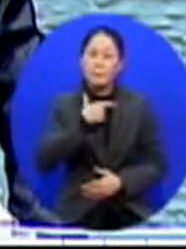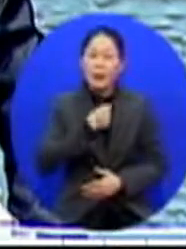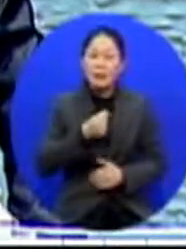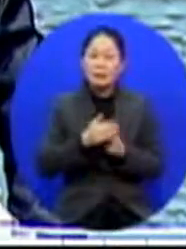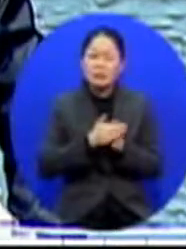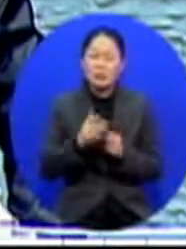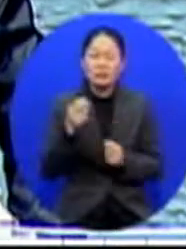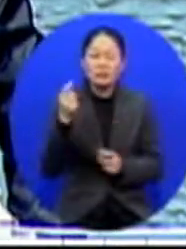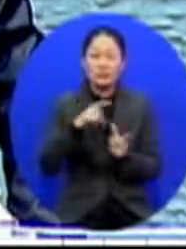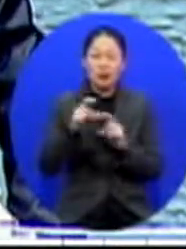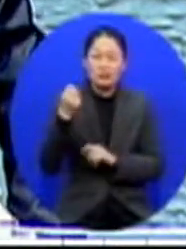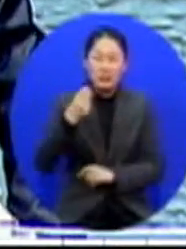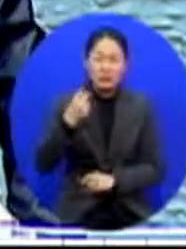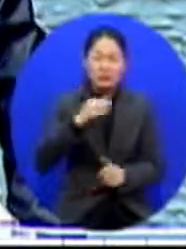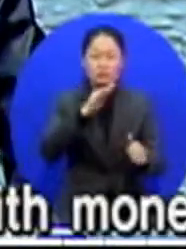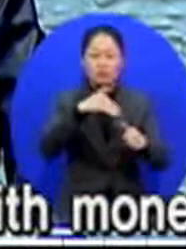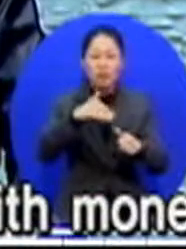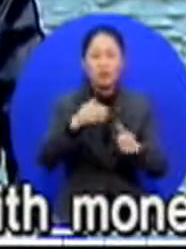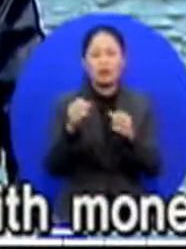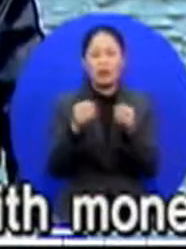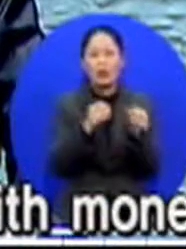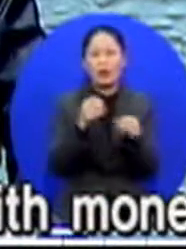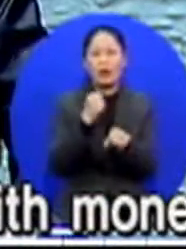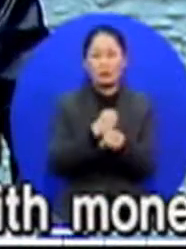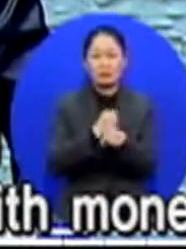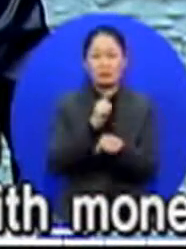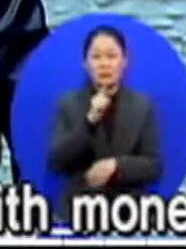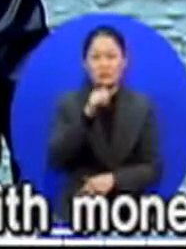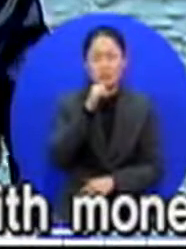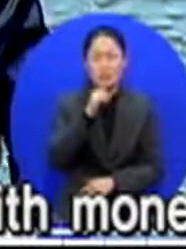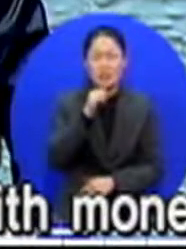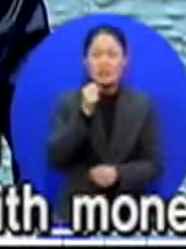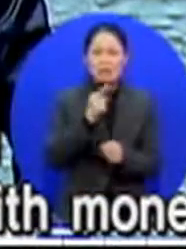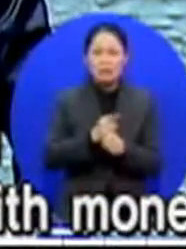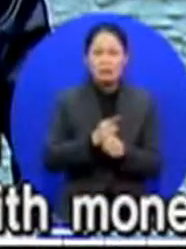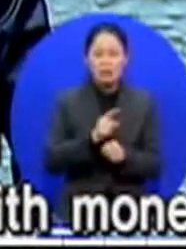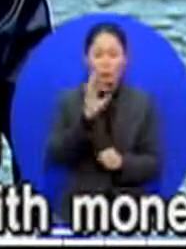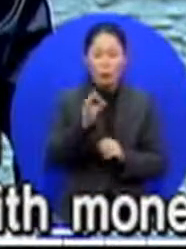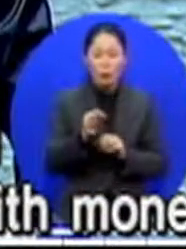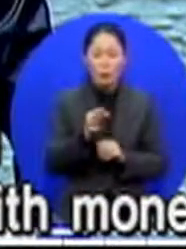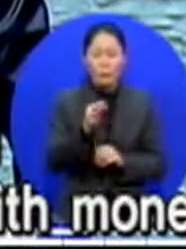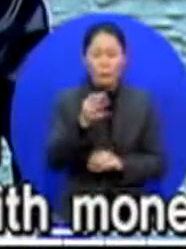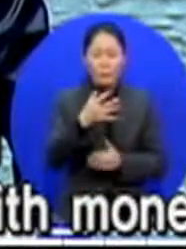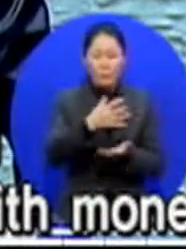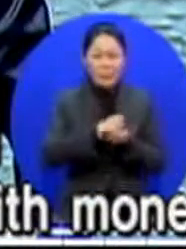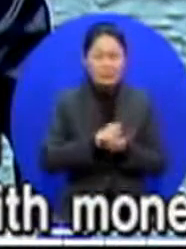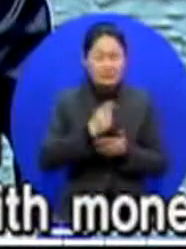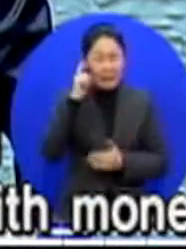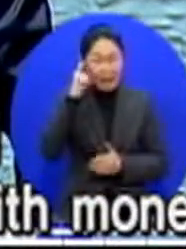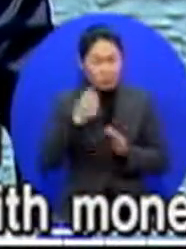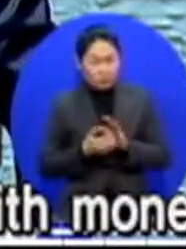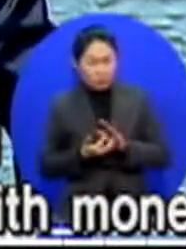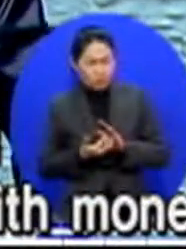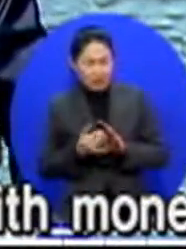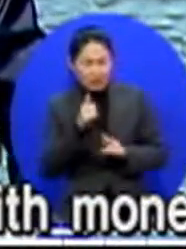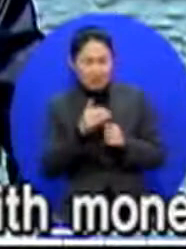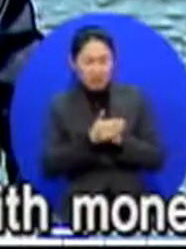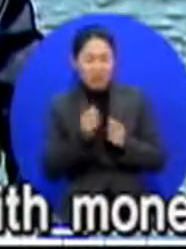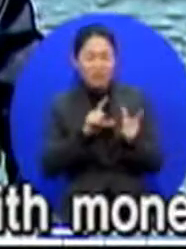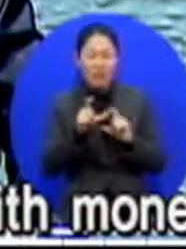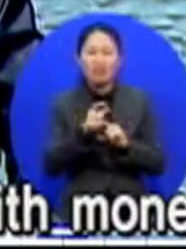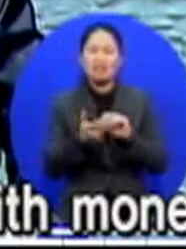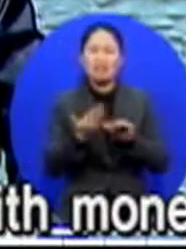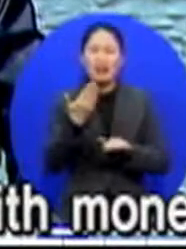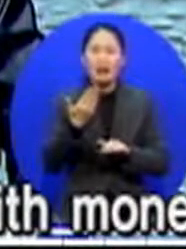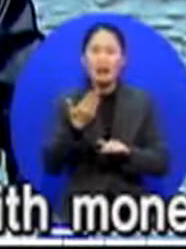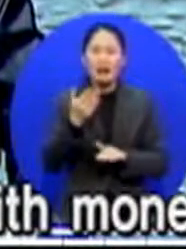이야기 하더라 그러나 이미 본받을 생각부터 하고 있으니까 더 이상 복음이 복음으로 들리지 않는